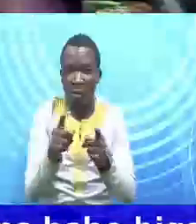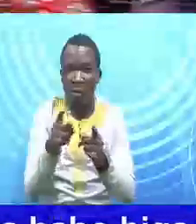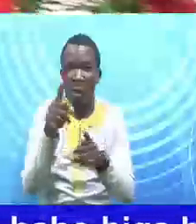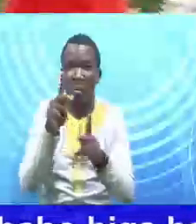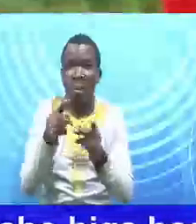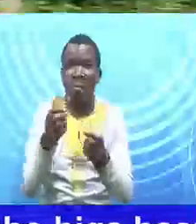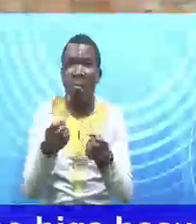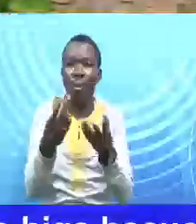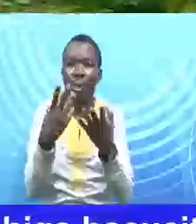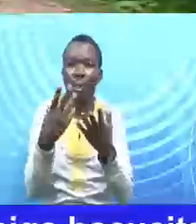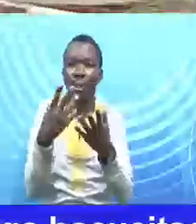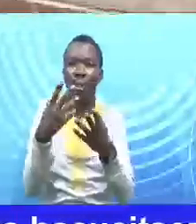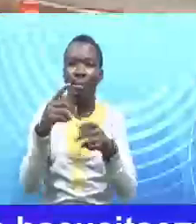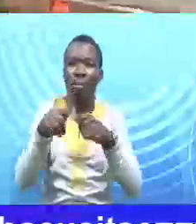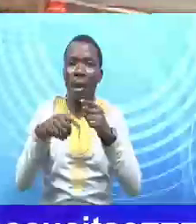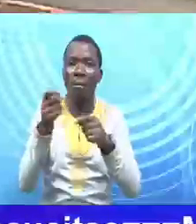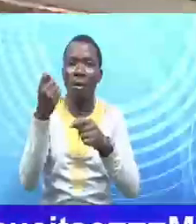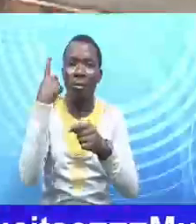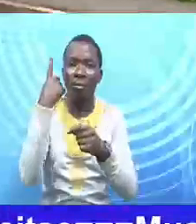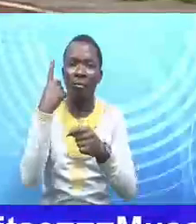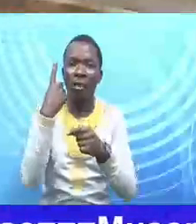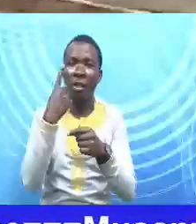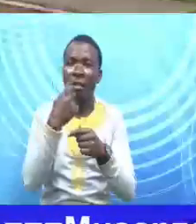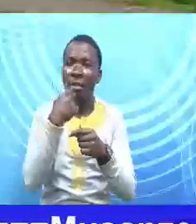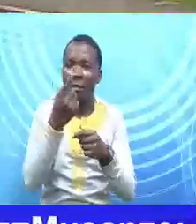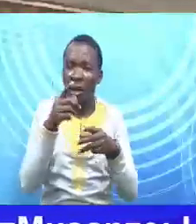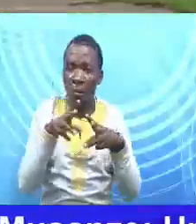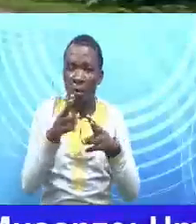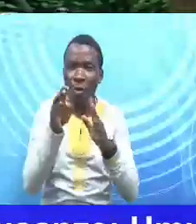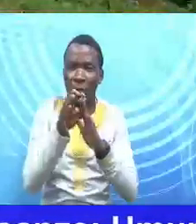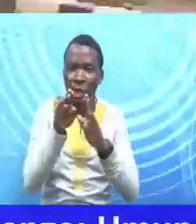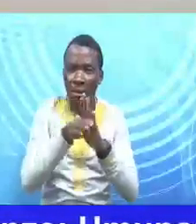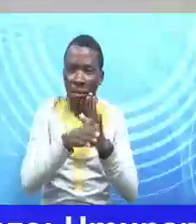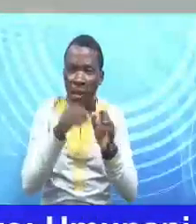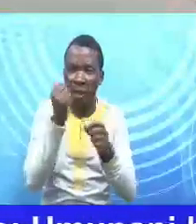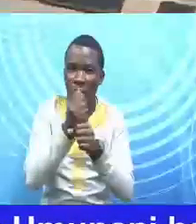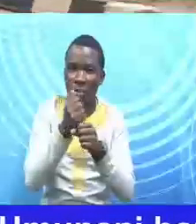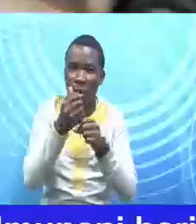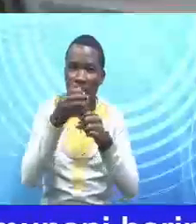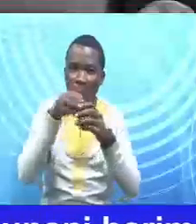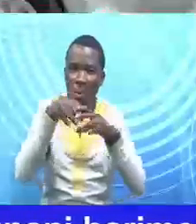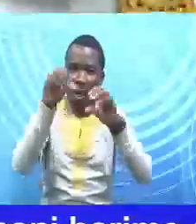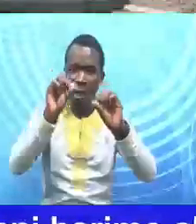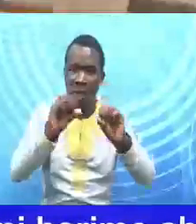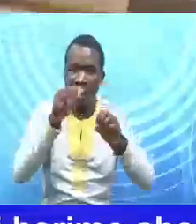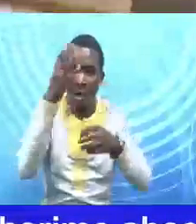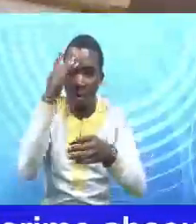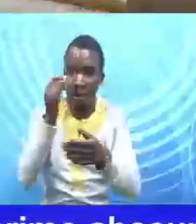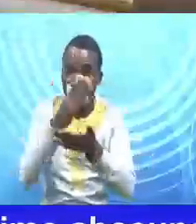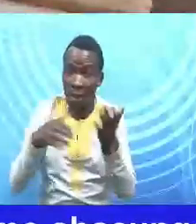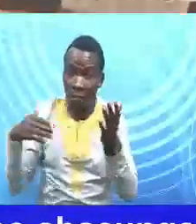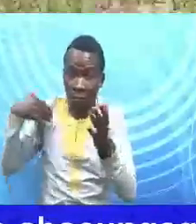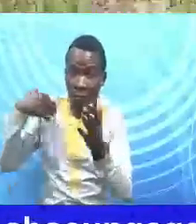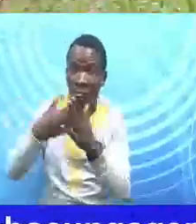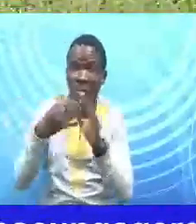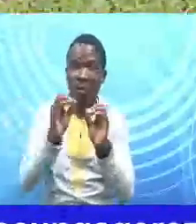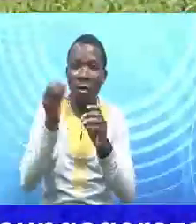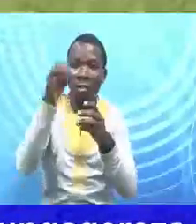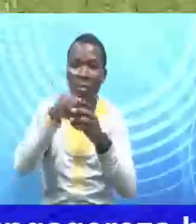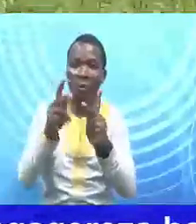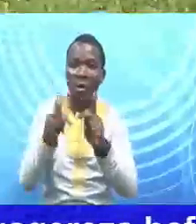hirya no hino bakomeje kumvikana binubira uburyo iyi gahunda ikorwamo bitewe n'uko ngo hari abitageraho nyamara bakabaye bari mu